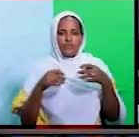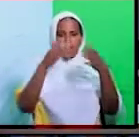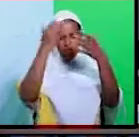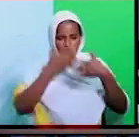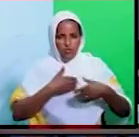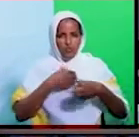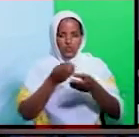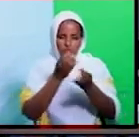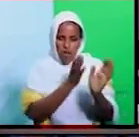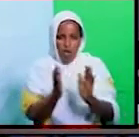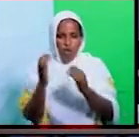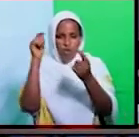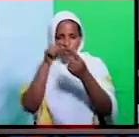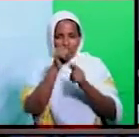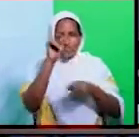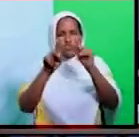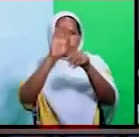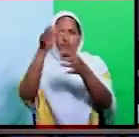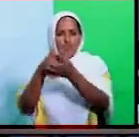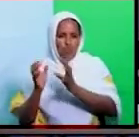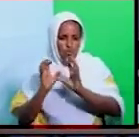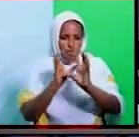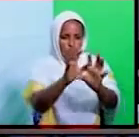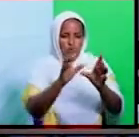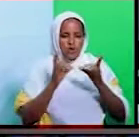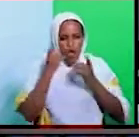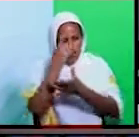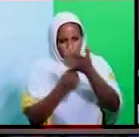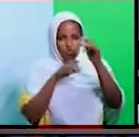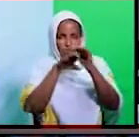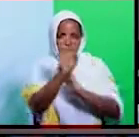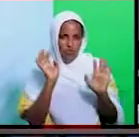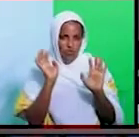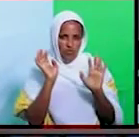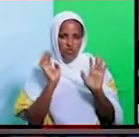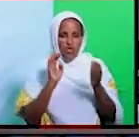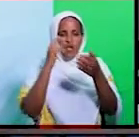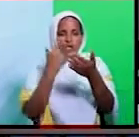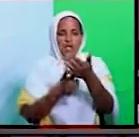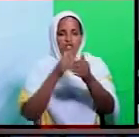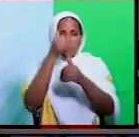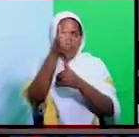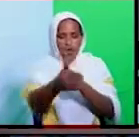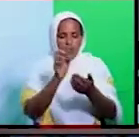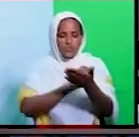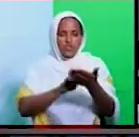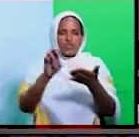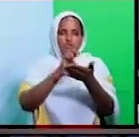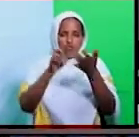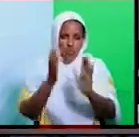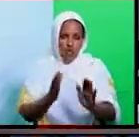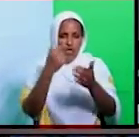ነገር ነው። በአጠቃላይ መጽሐፍ ቅዱስን እንዴት አድርገን እንጠቀመው ለሚለው ለማጠቃለል፣ አንደኛ የመጽሐፍ ቅዱስን